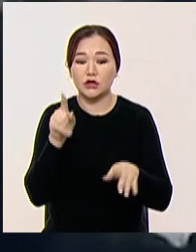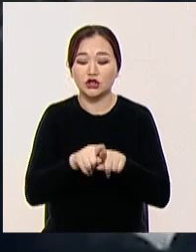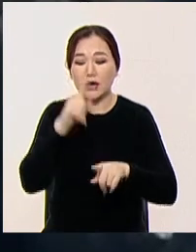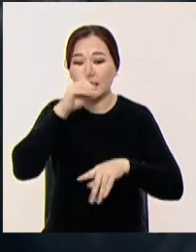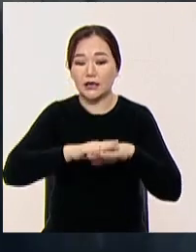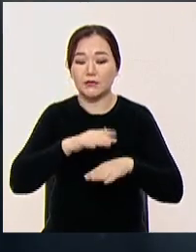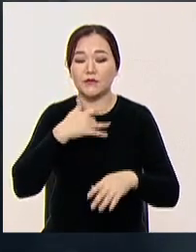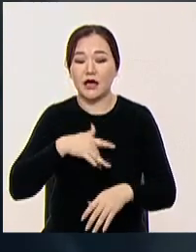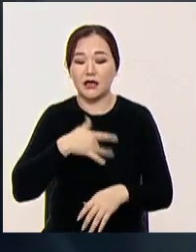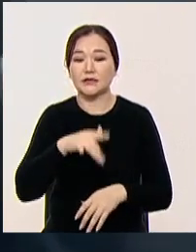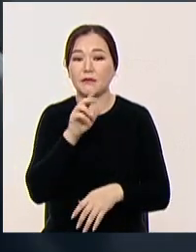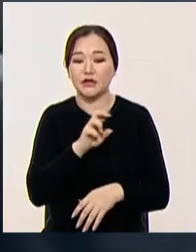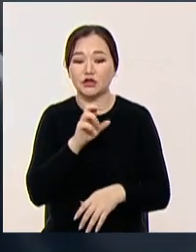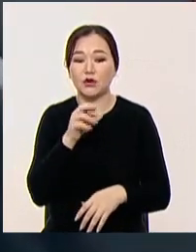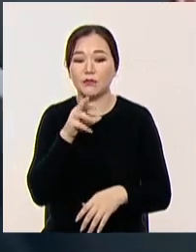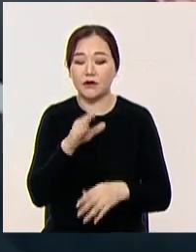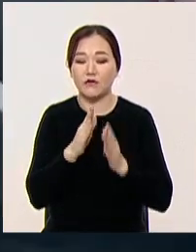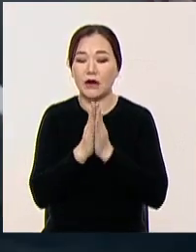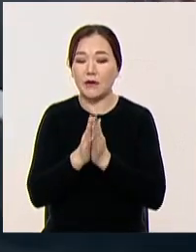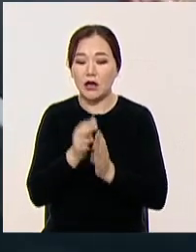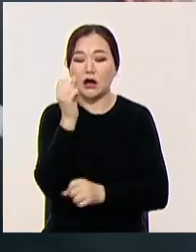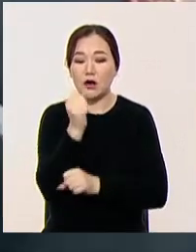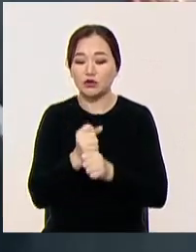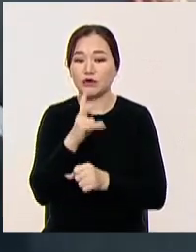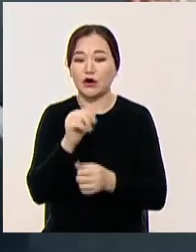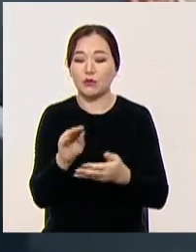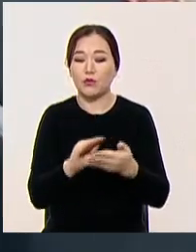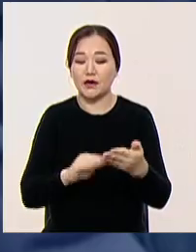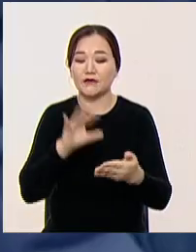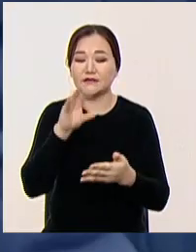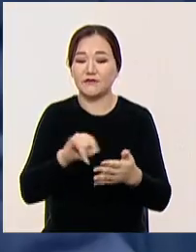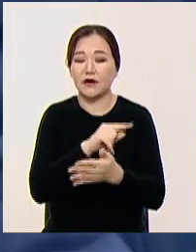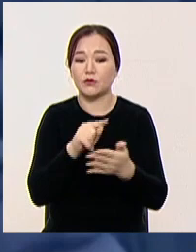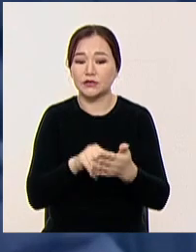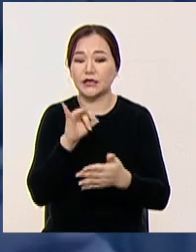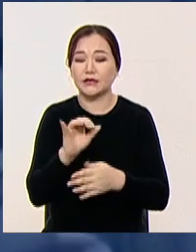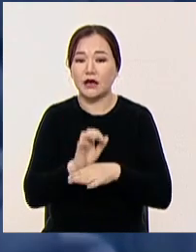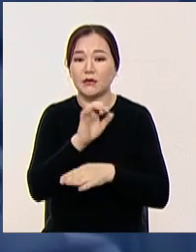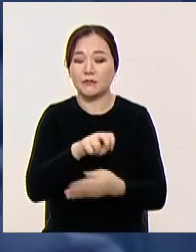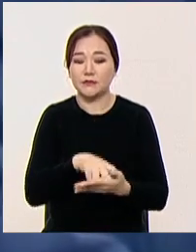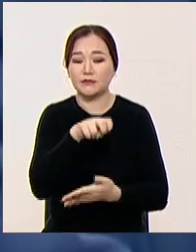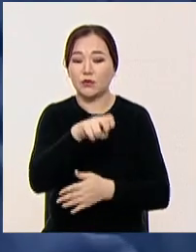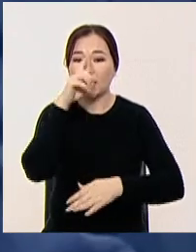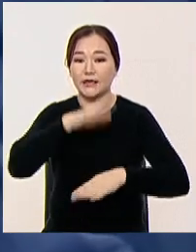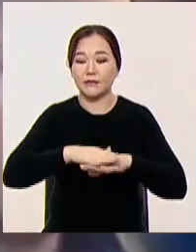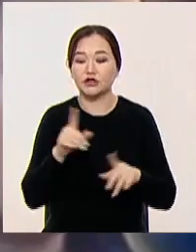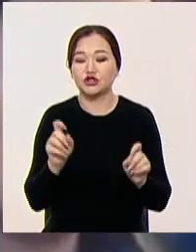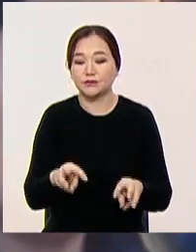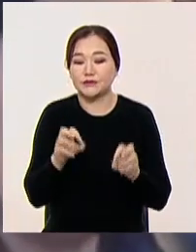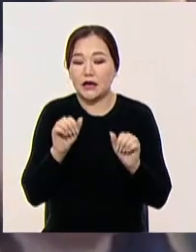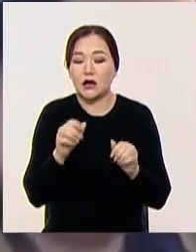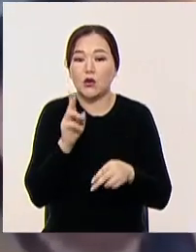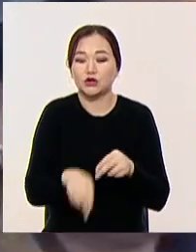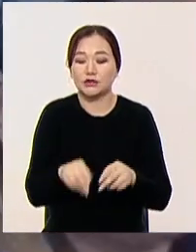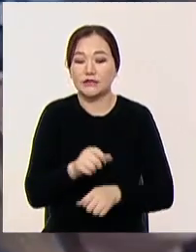Тараза Бахыджан Урынбеков. Он попросил рабочих на бумаге отразить все вопросы и направить письмо в акимат. Чем закончилась